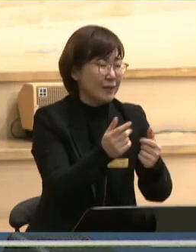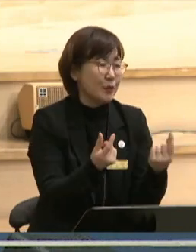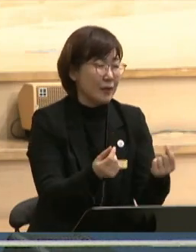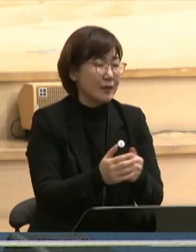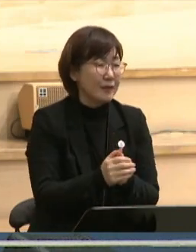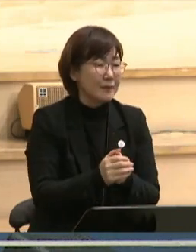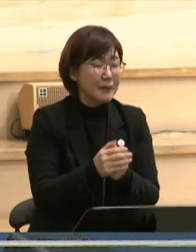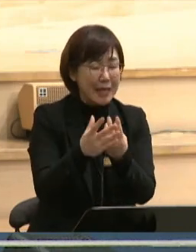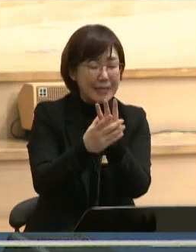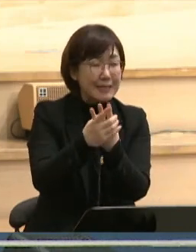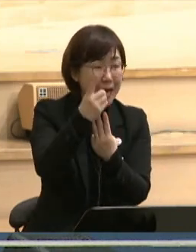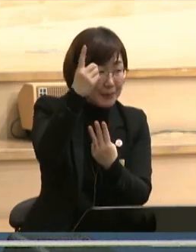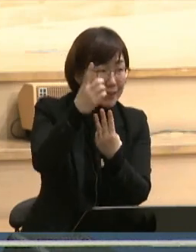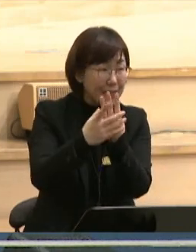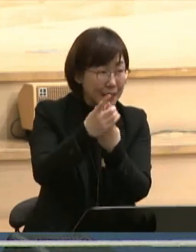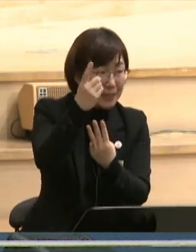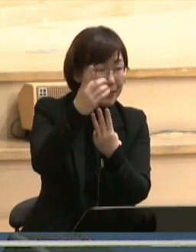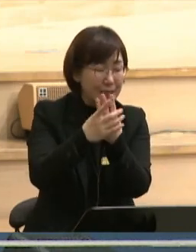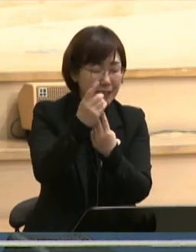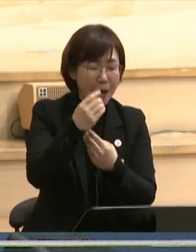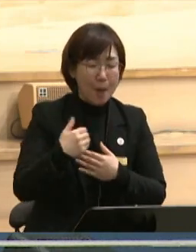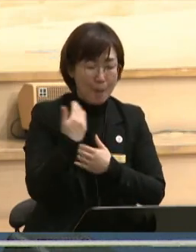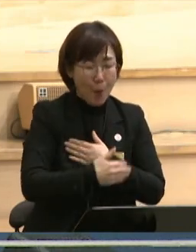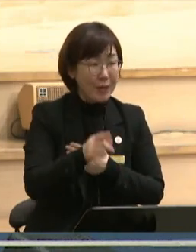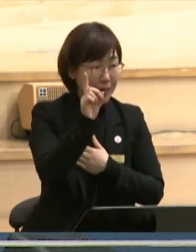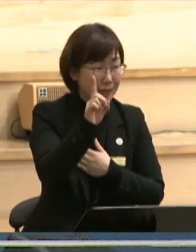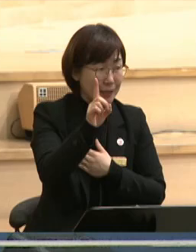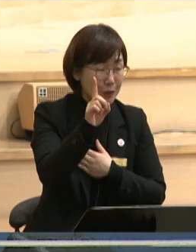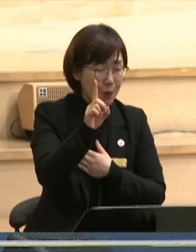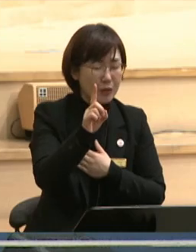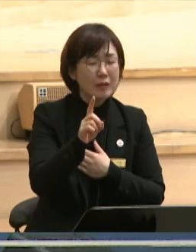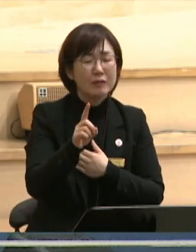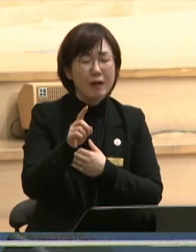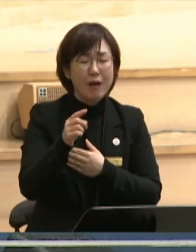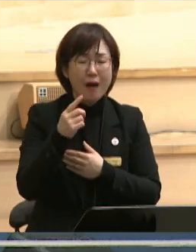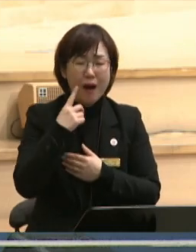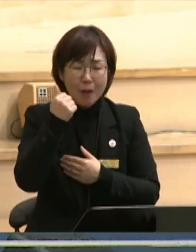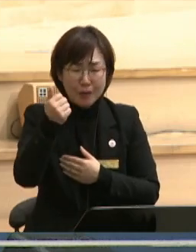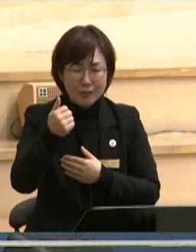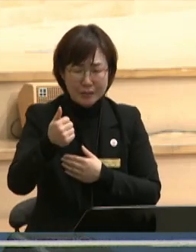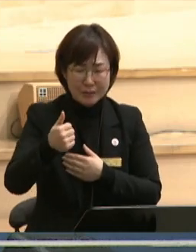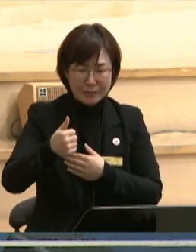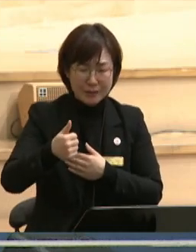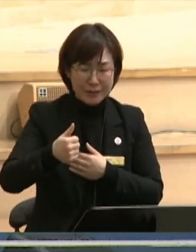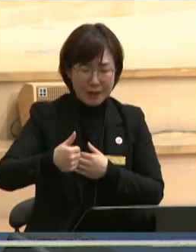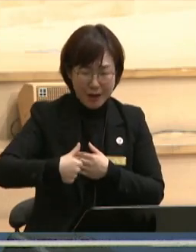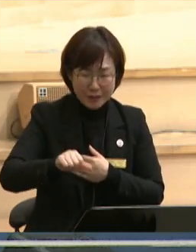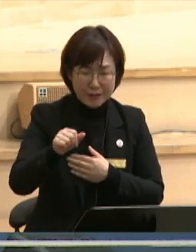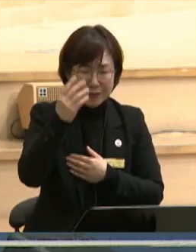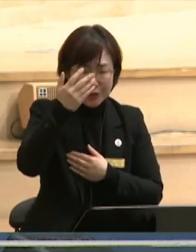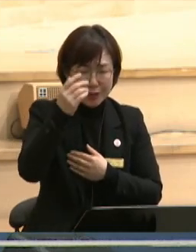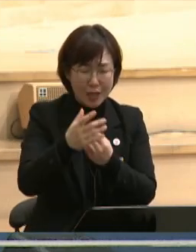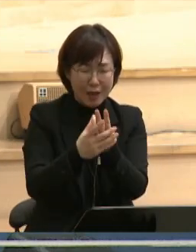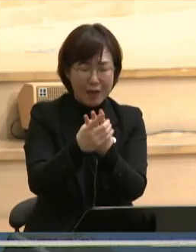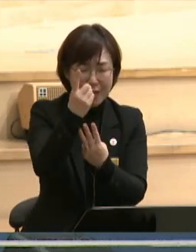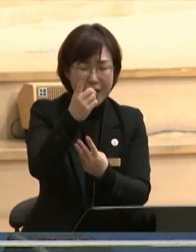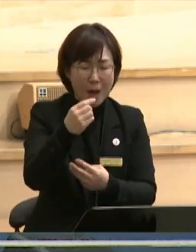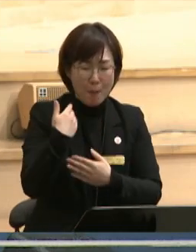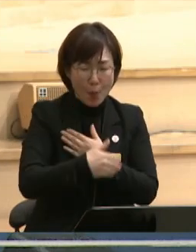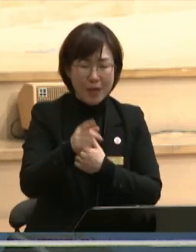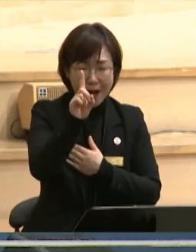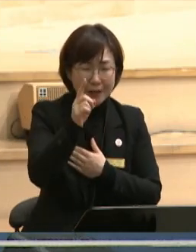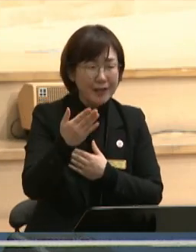한 몸인데 그 한 몸이 친 예수님을 보내세요 보내신단 말이에요